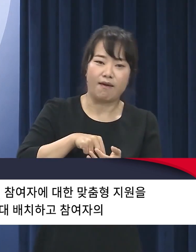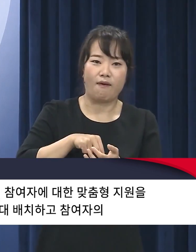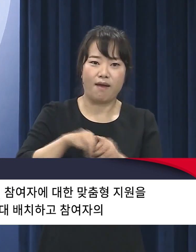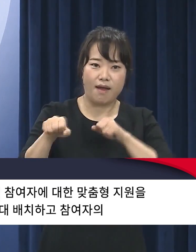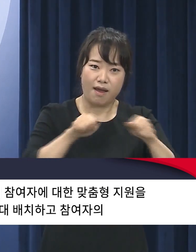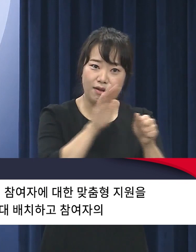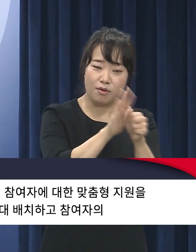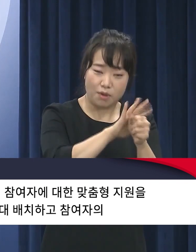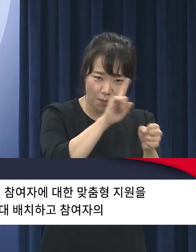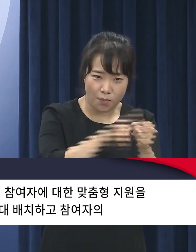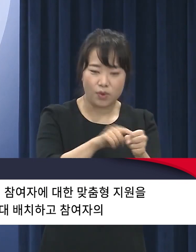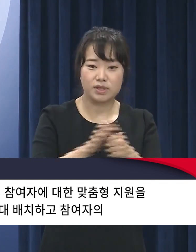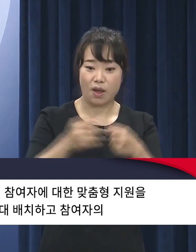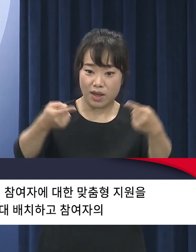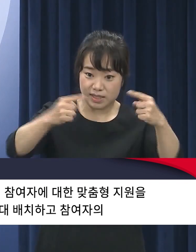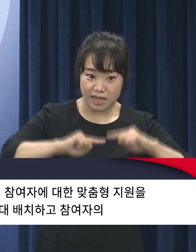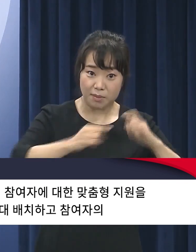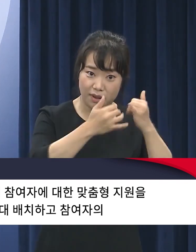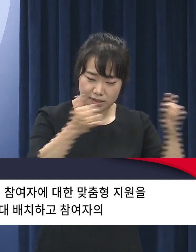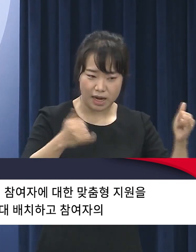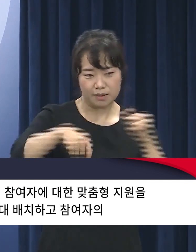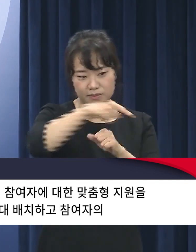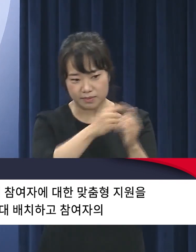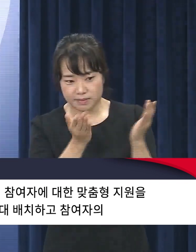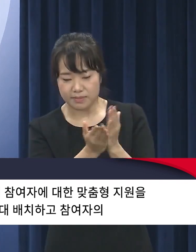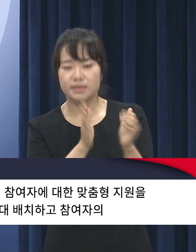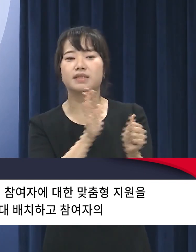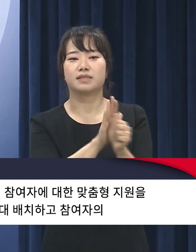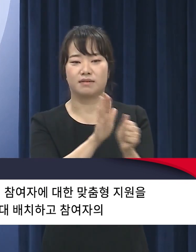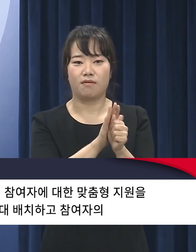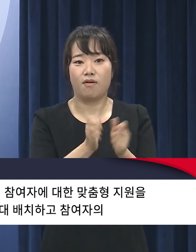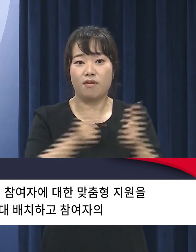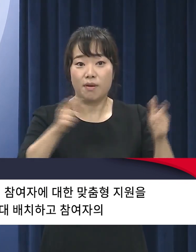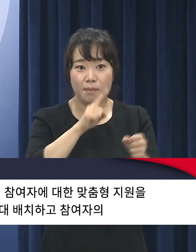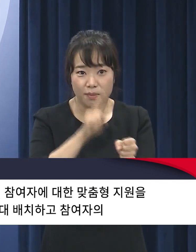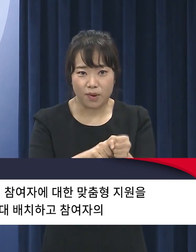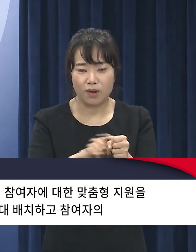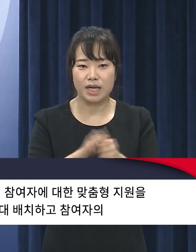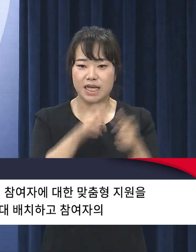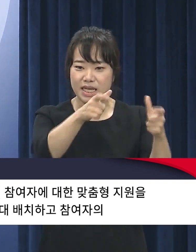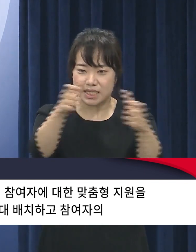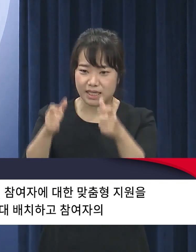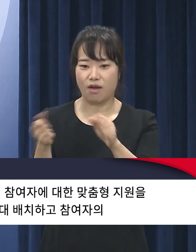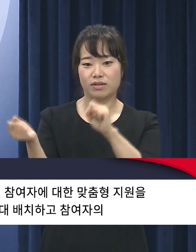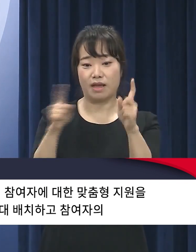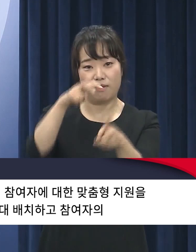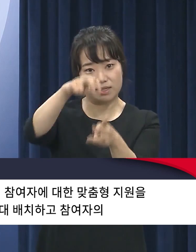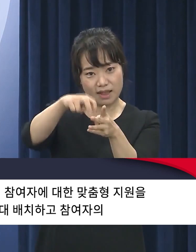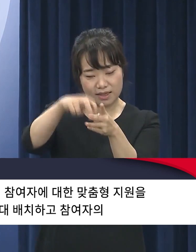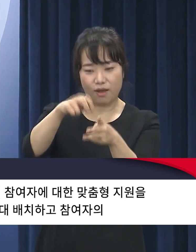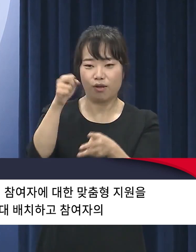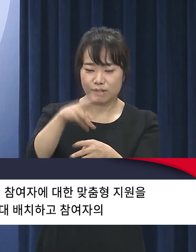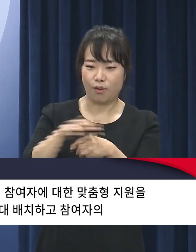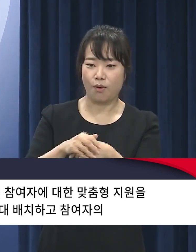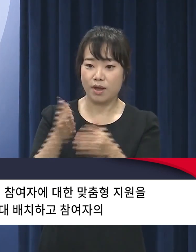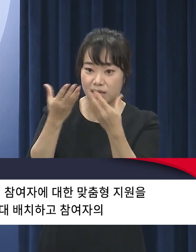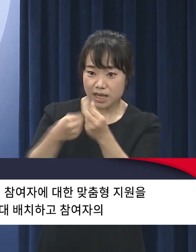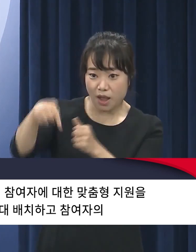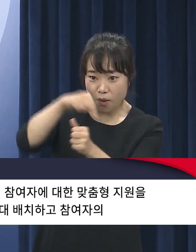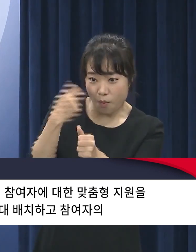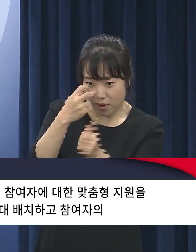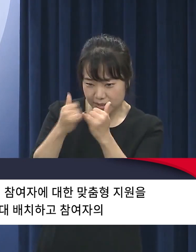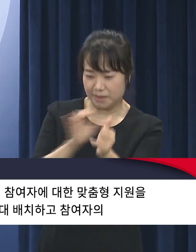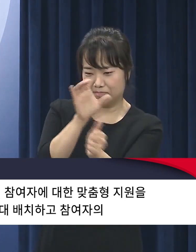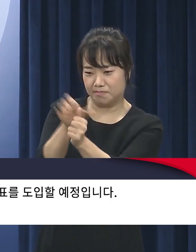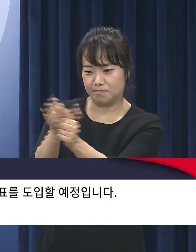자활사업의 경우 자활사업 참여자에 대한 맞춤형 지원을 강화하기 위해 지역 자활센터에 자활사례 관리사를